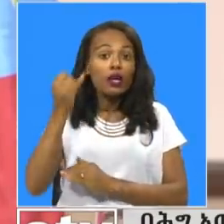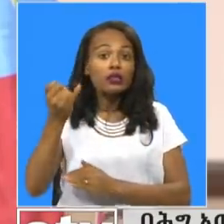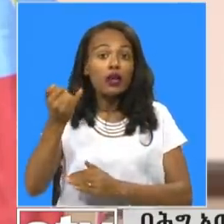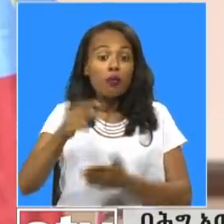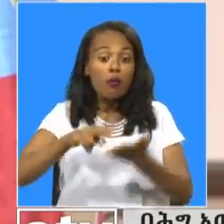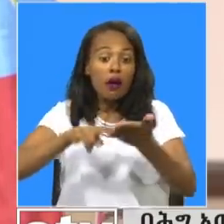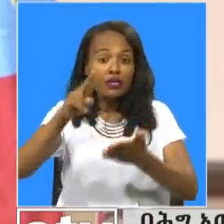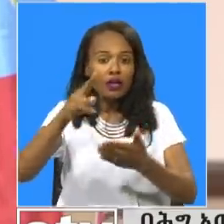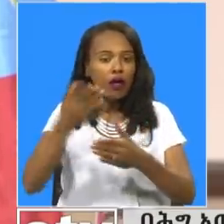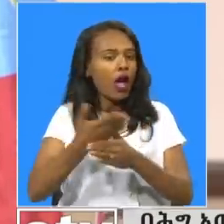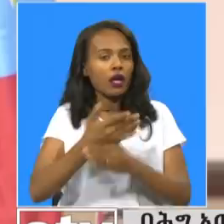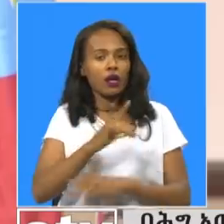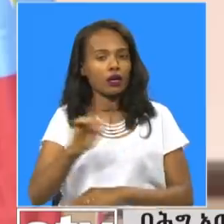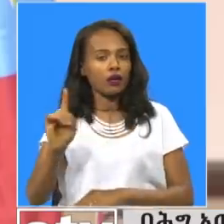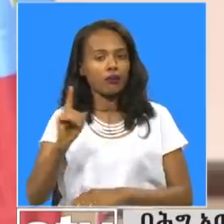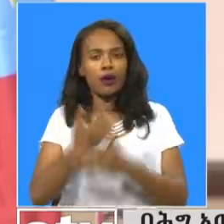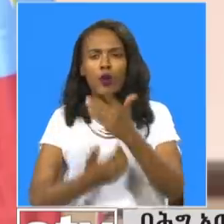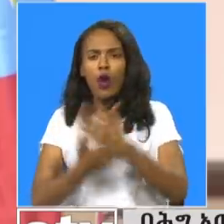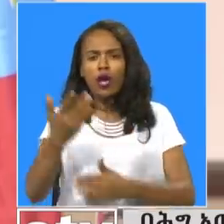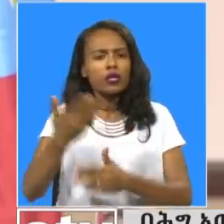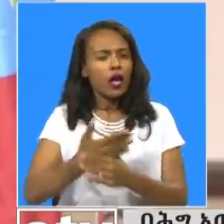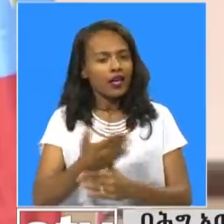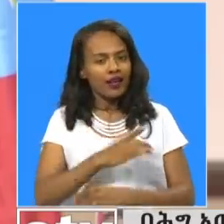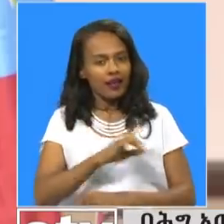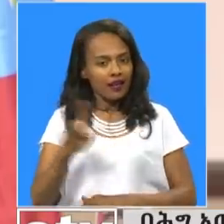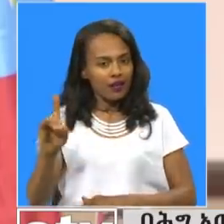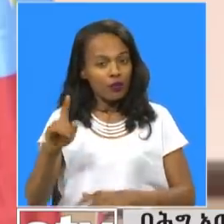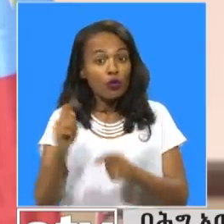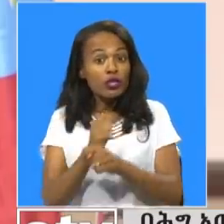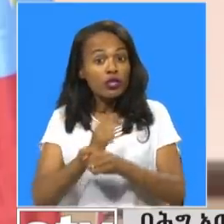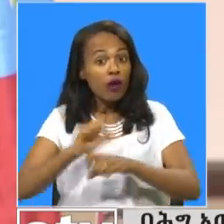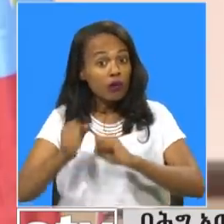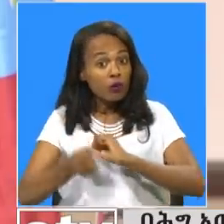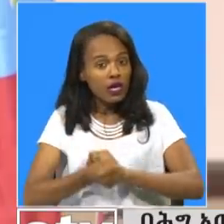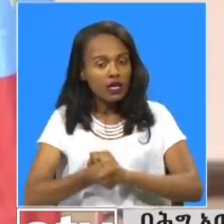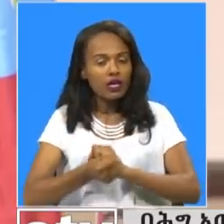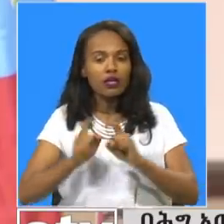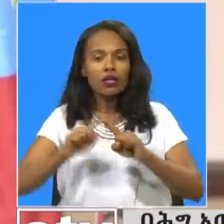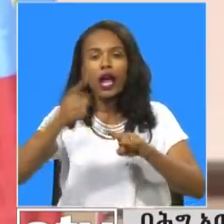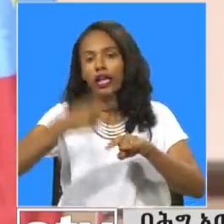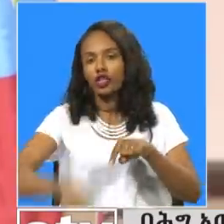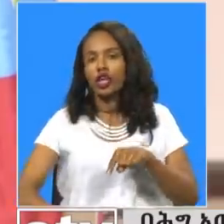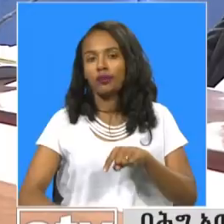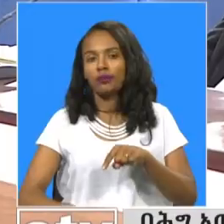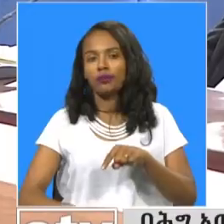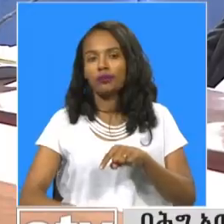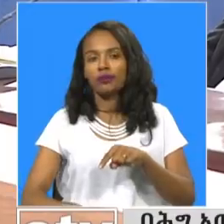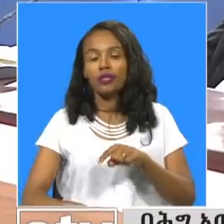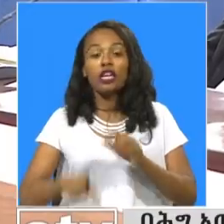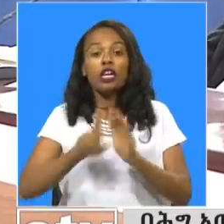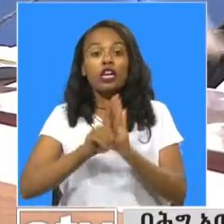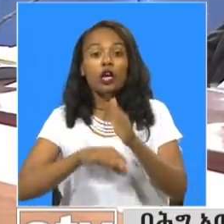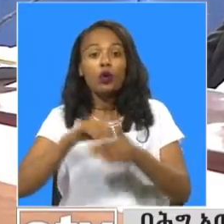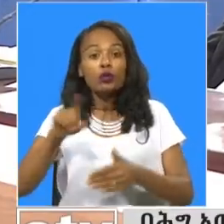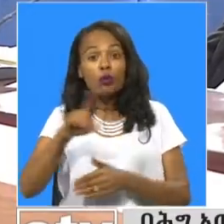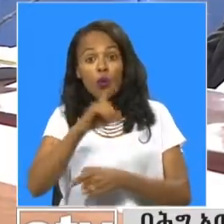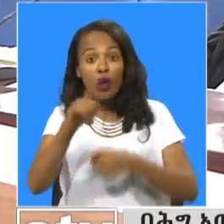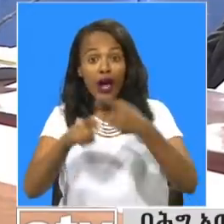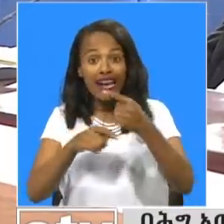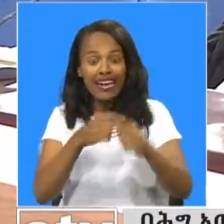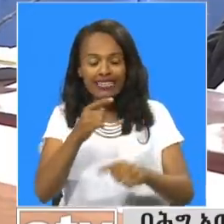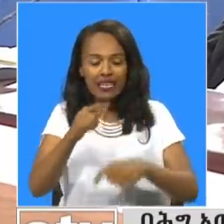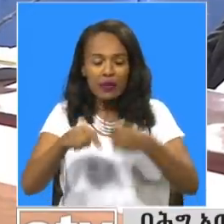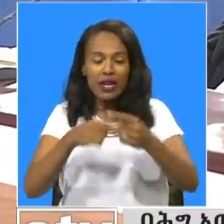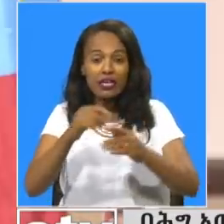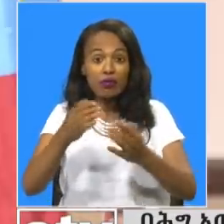ማንሳት አይከለከልም፣ መወያየት አይከለከልም፣ ወደ ተግባር መቀየር ግን አይቻልም። ይህ ህገ መንግስታዊ ነው። ህገ ወጥ በሆነ አካሄድ